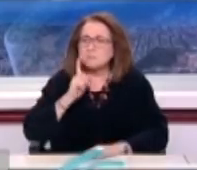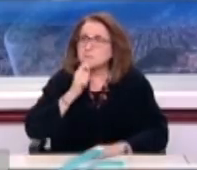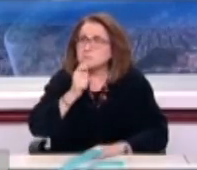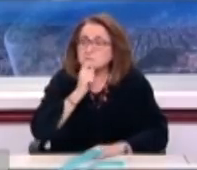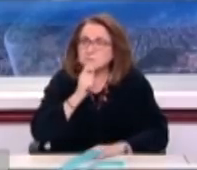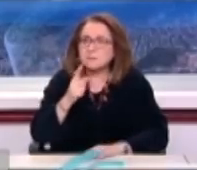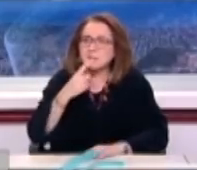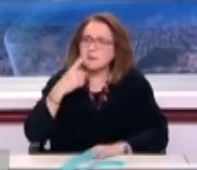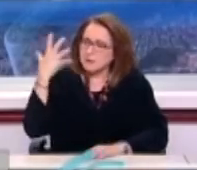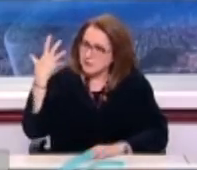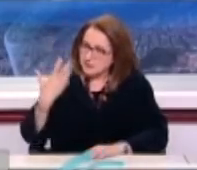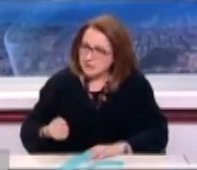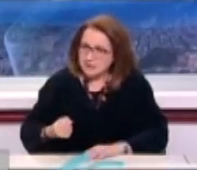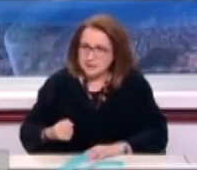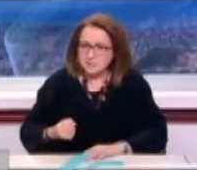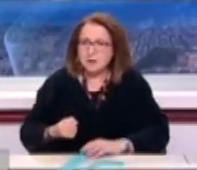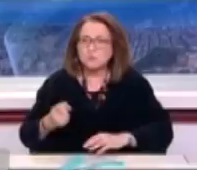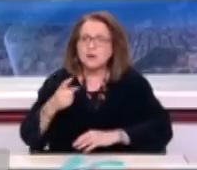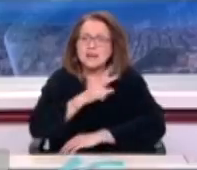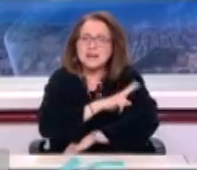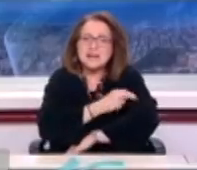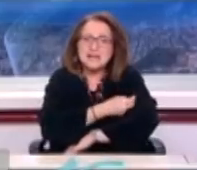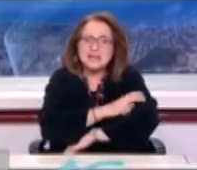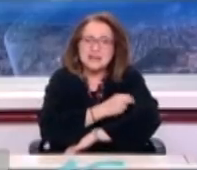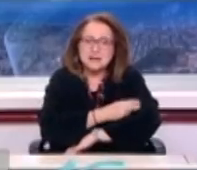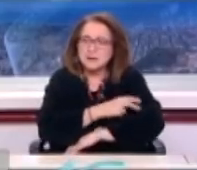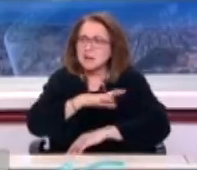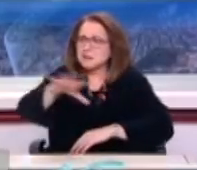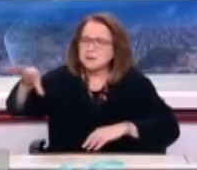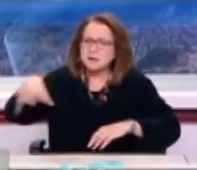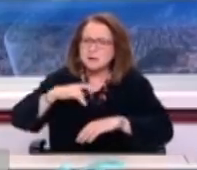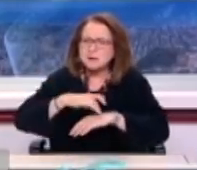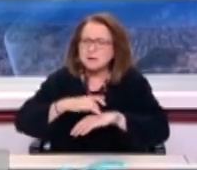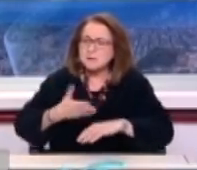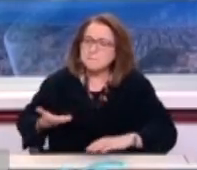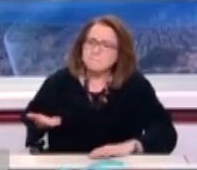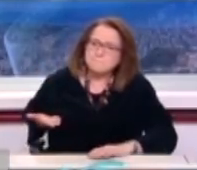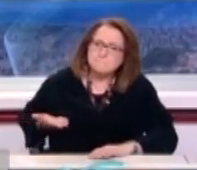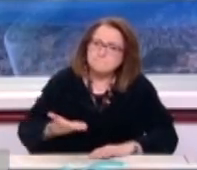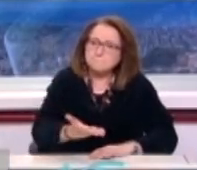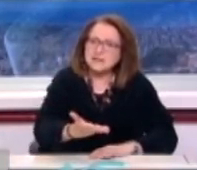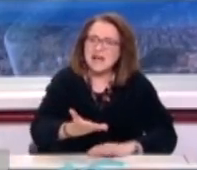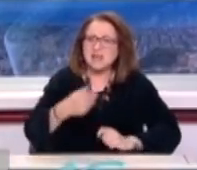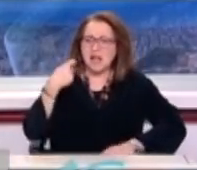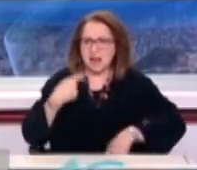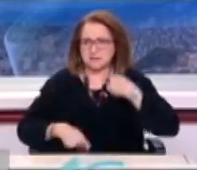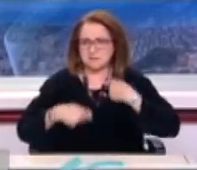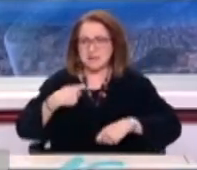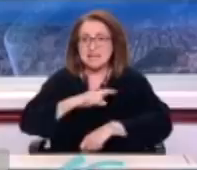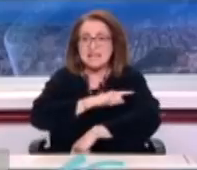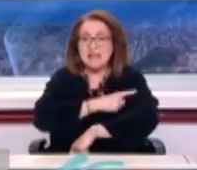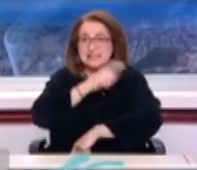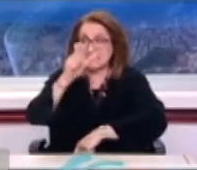Υπάρχουν καταγγελίες από τον πρόεδρο των νοσοκομειακών γιατρών κάτω στην Αγγλία ότι είχαν επικοινωνήσει με τον ΕΟΔΗ 3 φορές